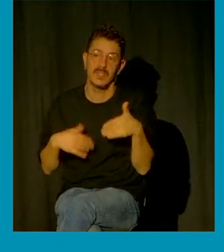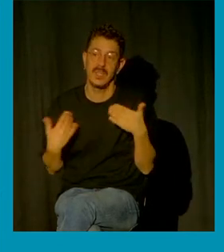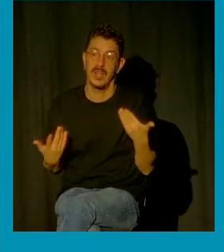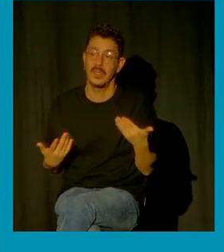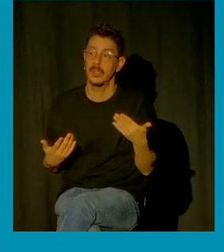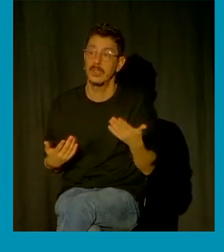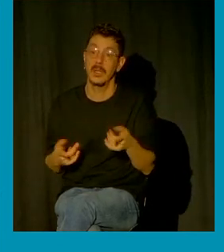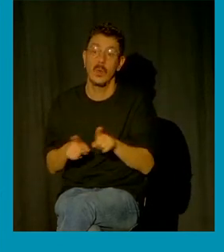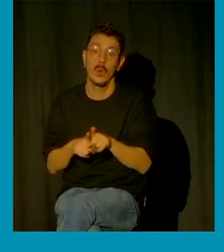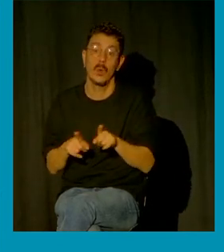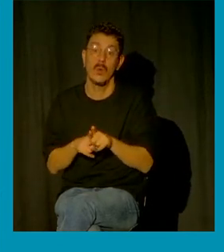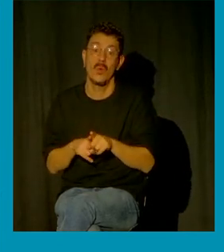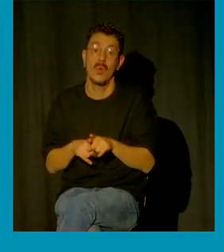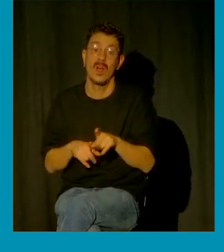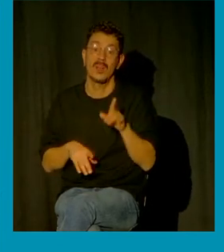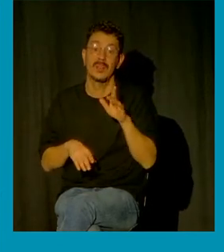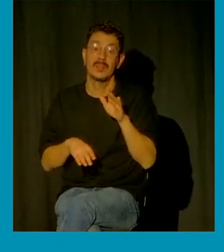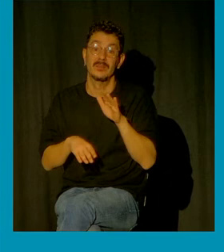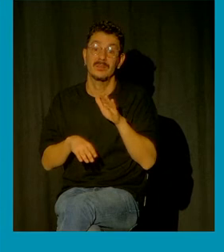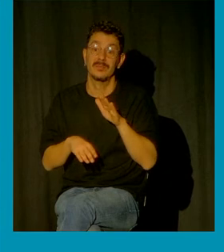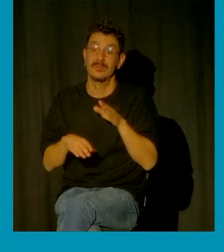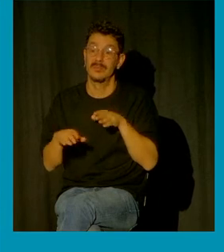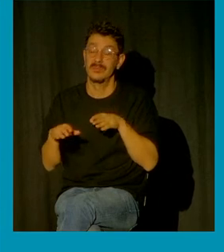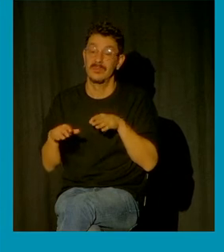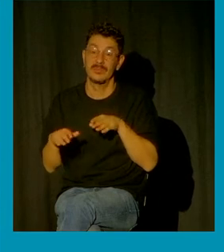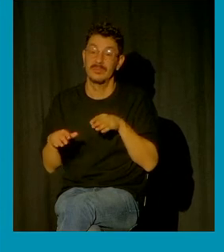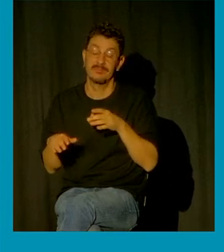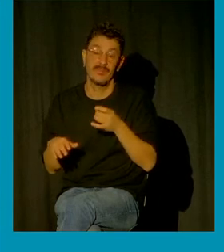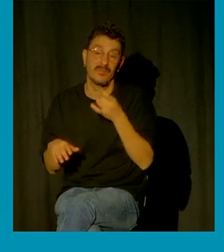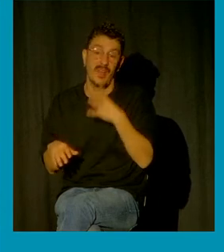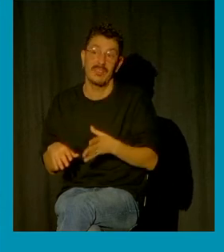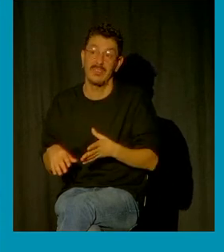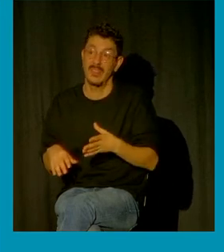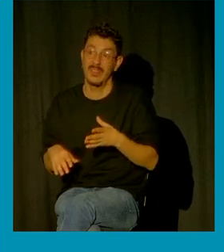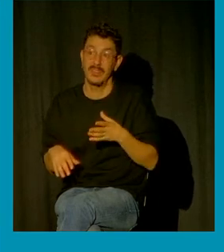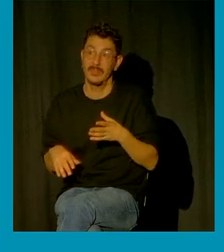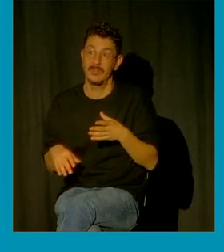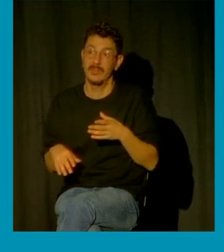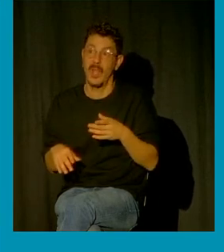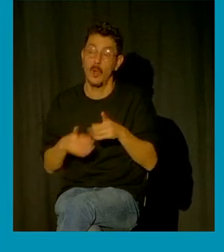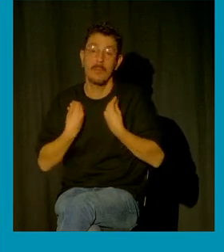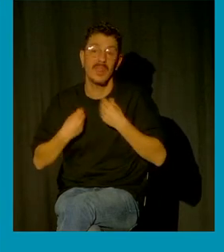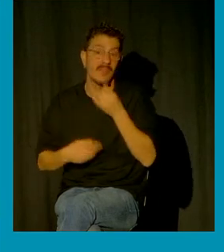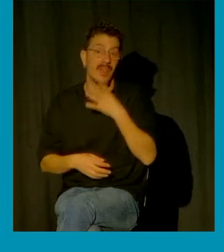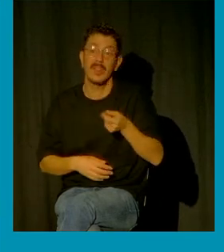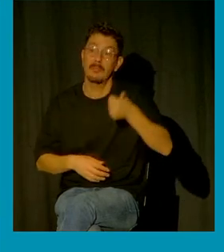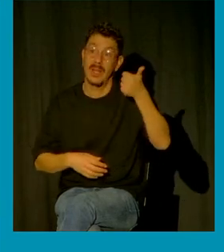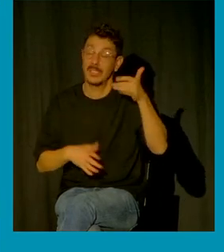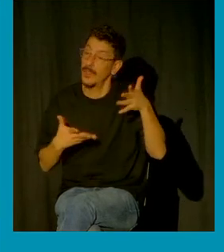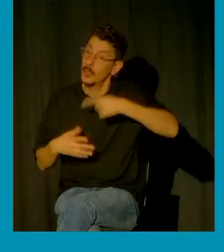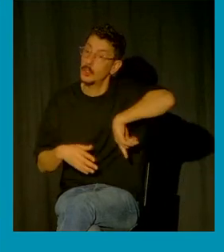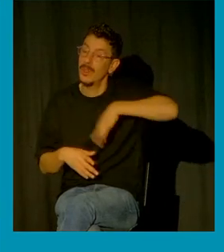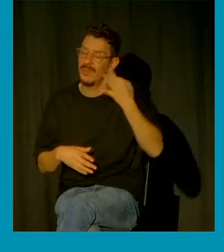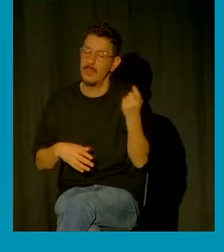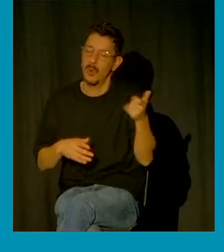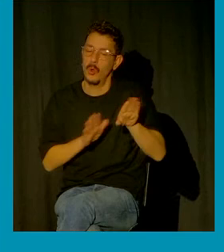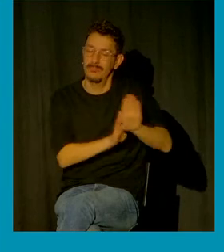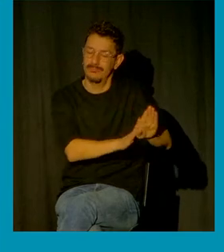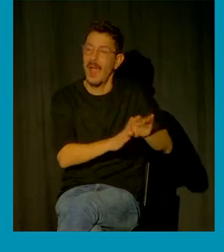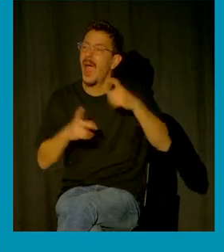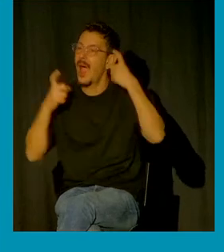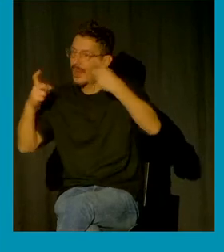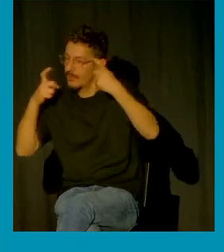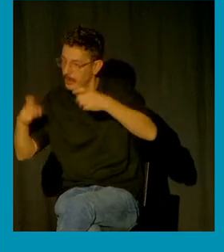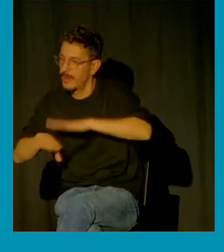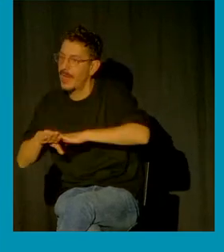facilitat han tingut per relacionar-se per tant hem de fer un esforç per trobar dones de tot tipus i això és el que